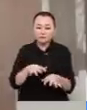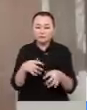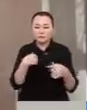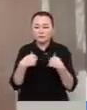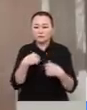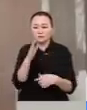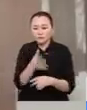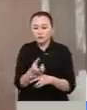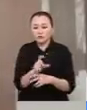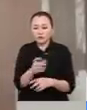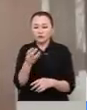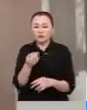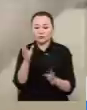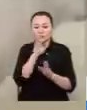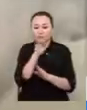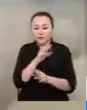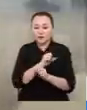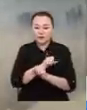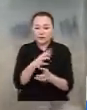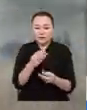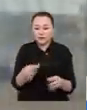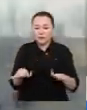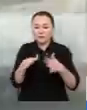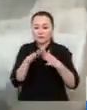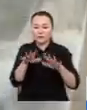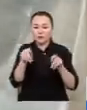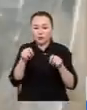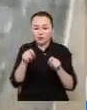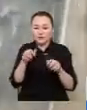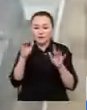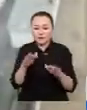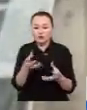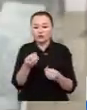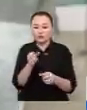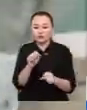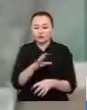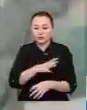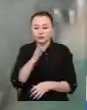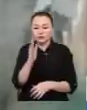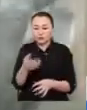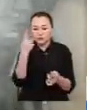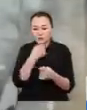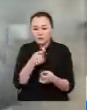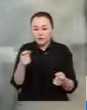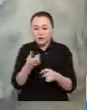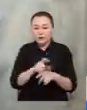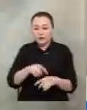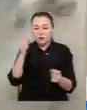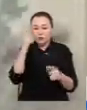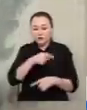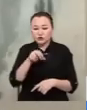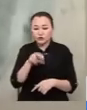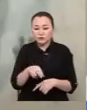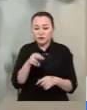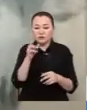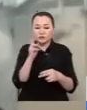салған. Оның үстіне синоптиктерде демалыс күндері таулы аймақтарда жаңбыр мен қар жауы ықтимал деп хабарлаған. Осыны ескерген төтеншеліктер